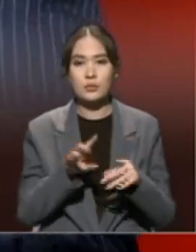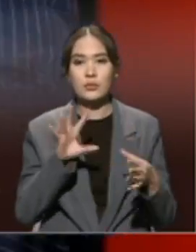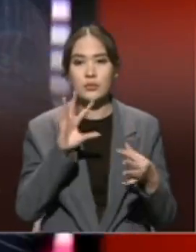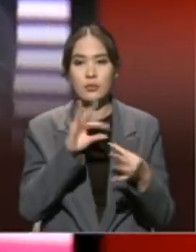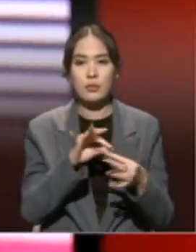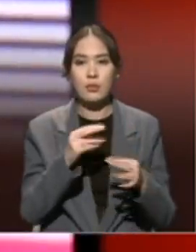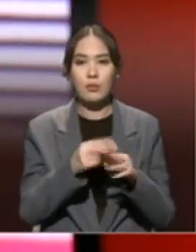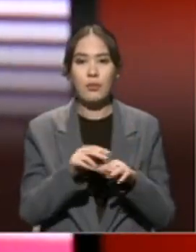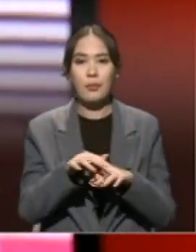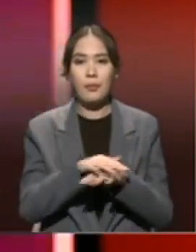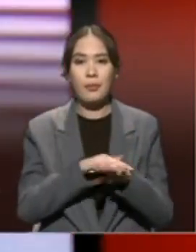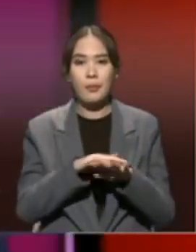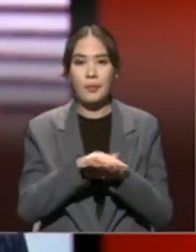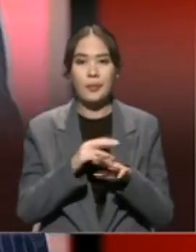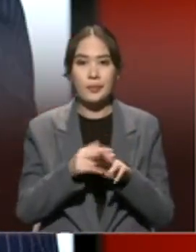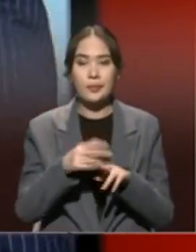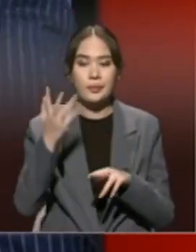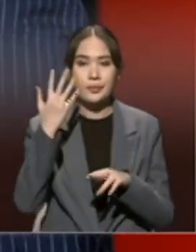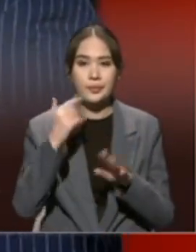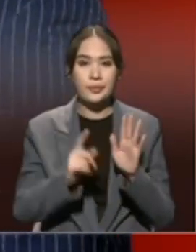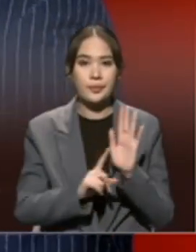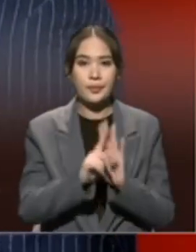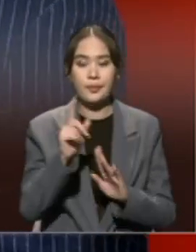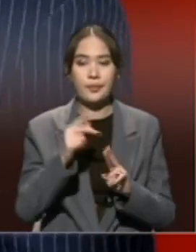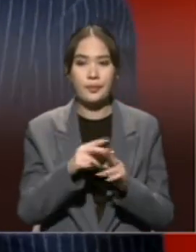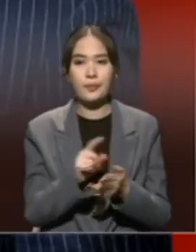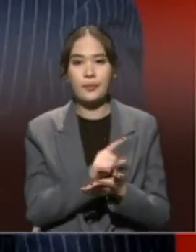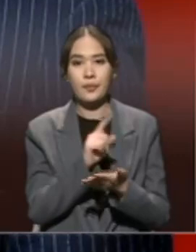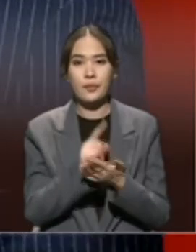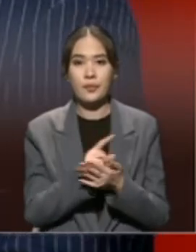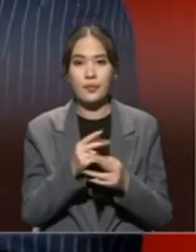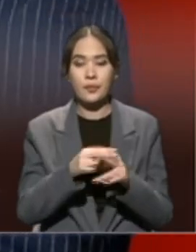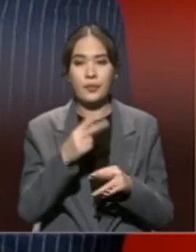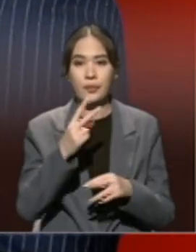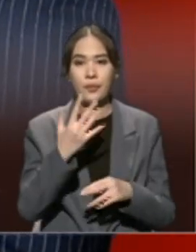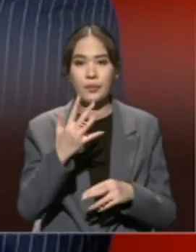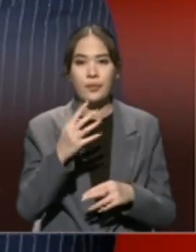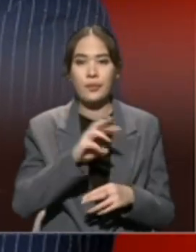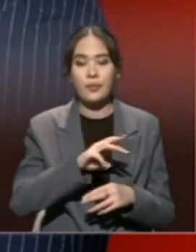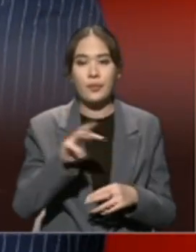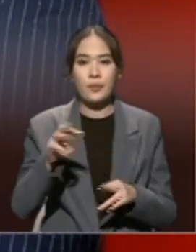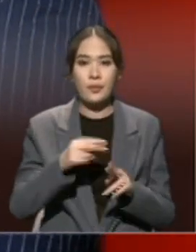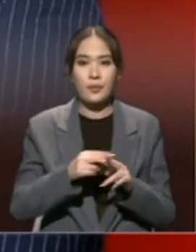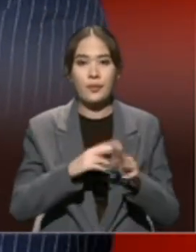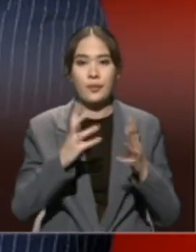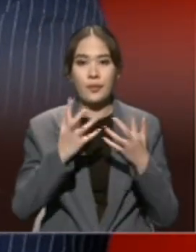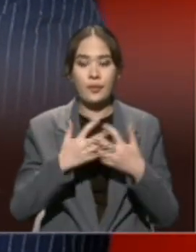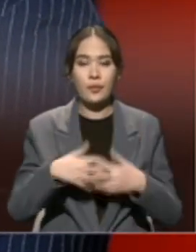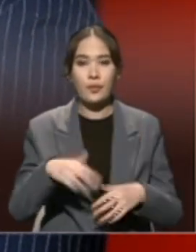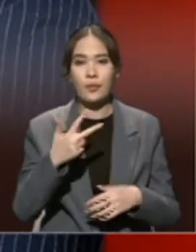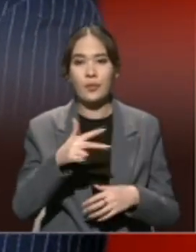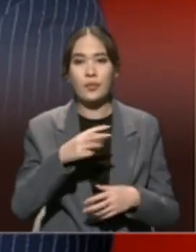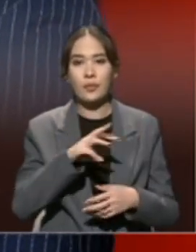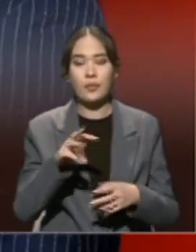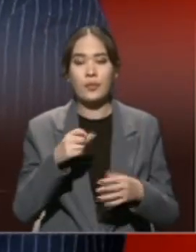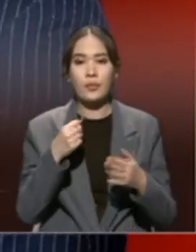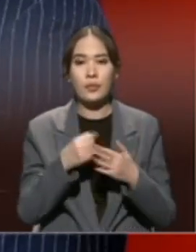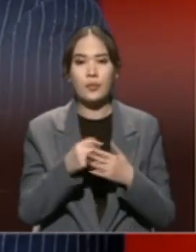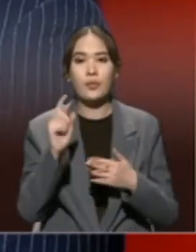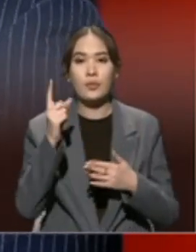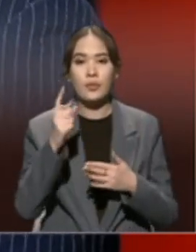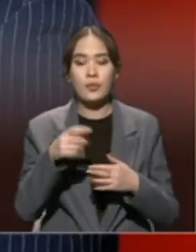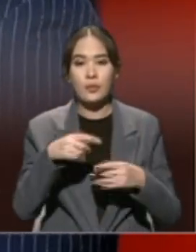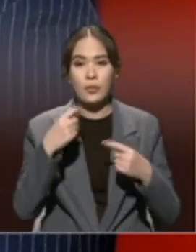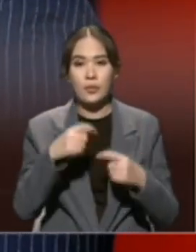қосылады. Халық жаңа банкке бара бастаған уақытта міндетті түрде мен қазіргі 25 миллионға сатайын деп отырған бағамды 30 миллионға неге сатпасқа деп қазірде соны